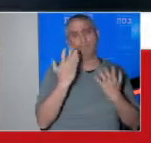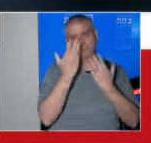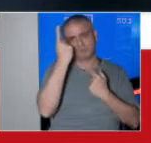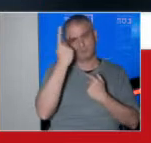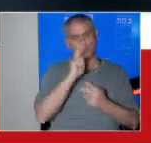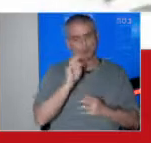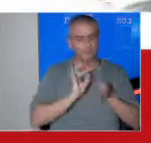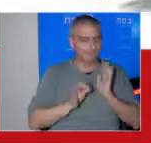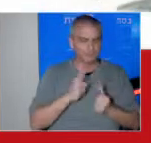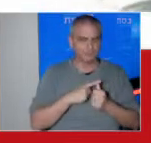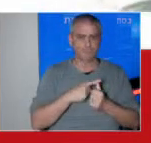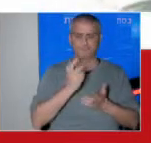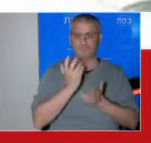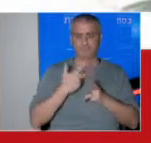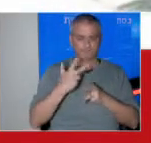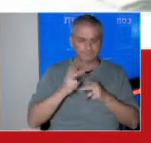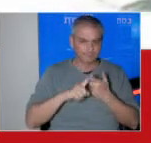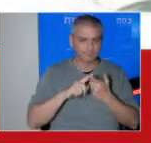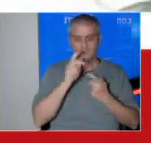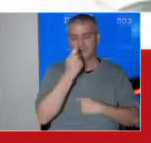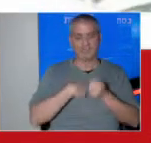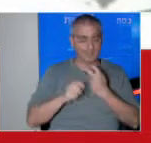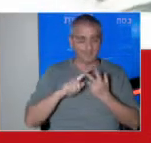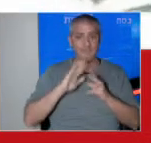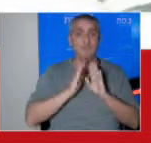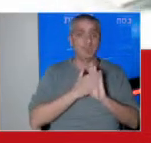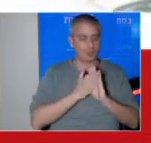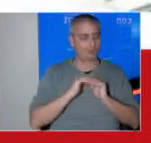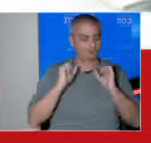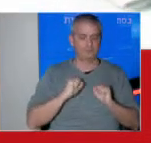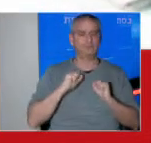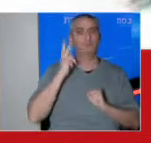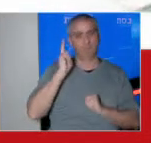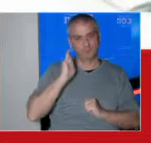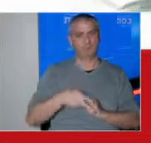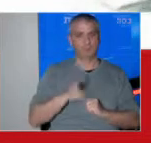הנושאים המשפטיים, המסלקה, העניינים הכלכליים וכו', יתייצבו, יהיה אפשר